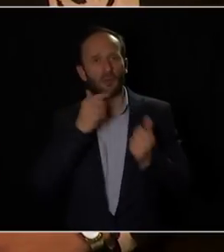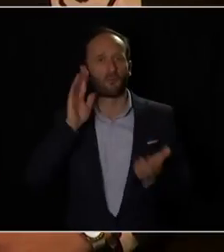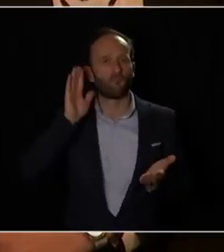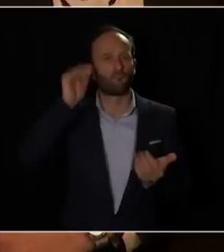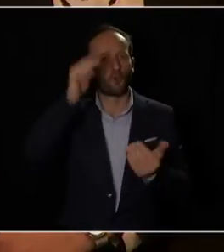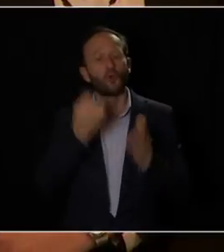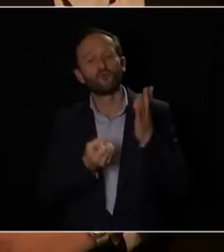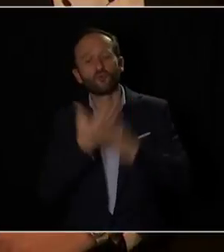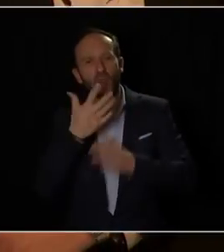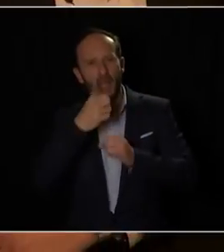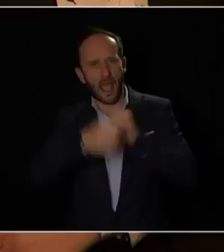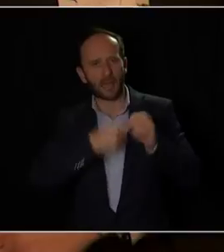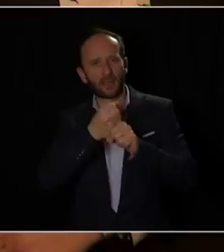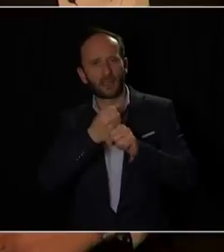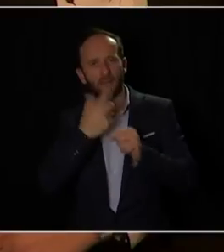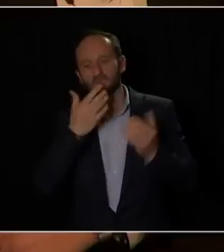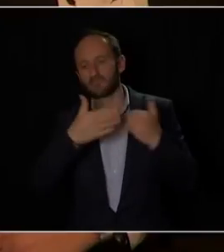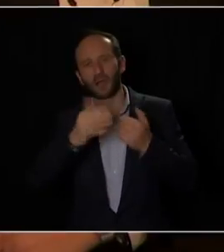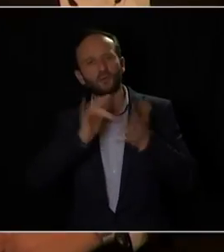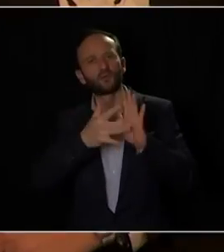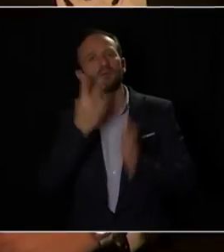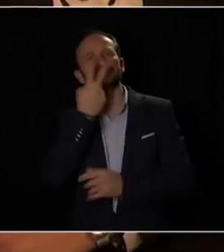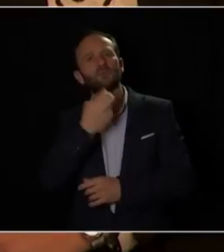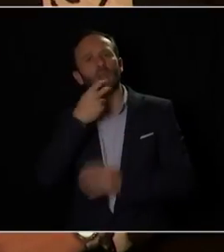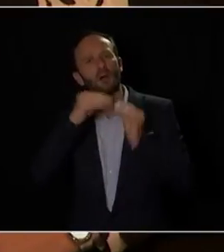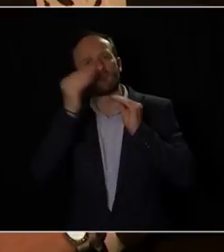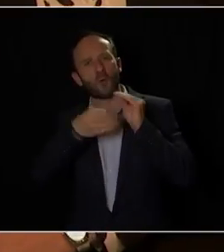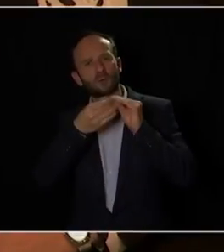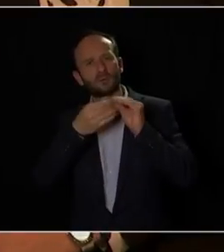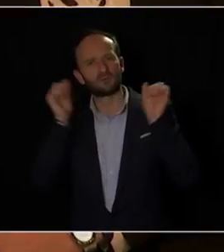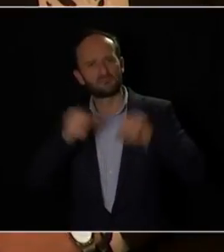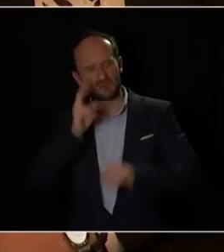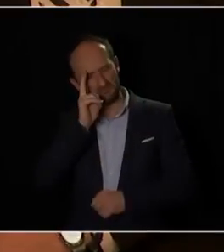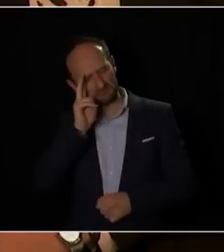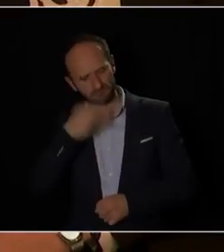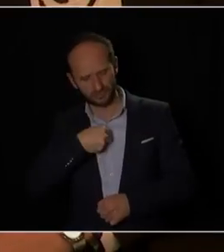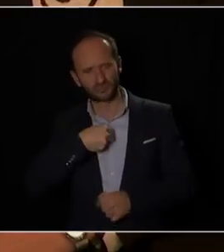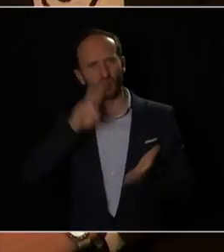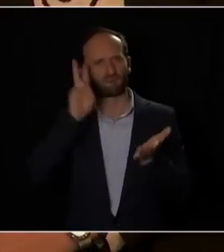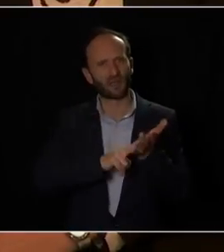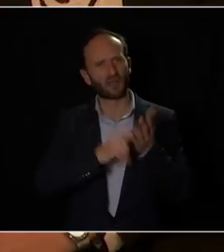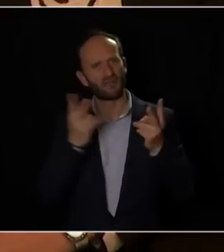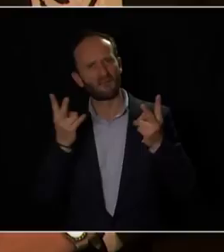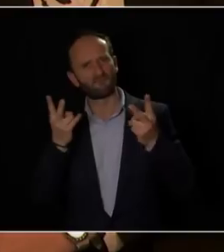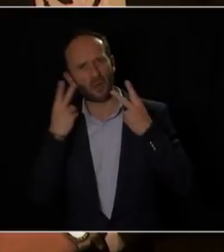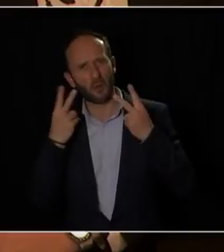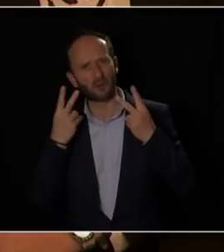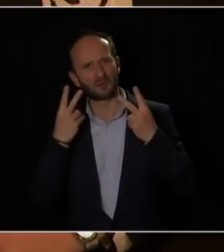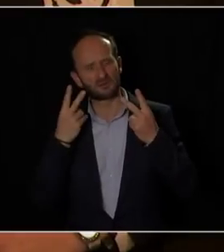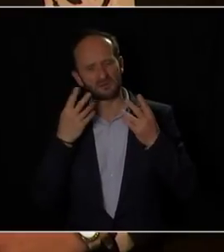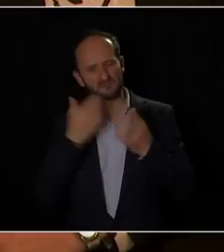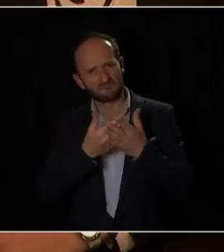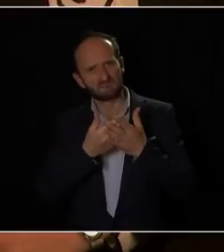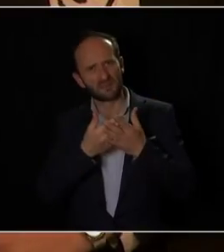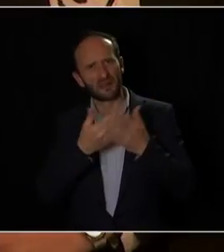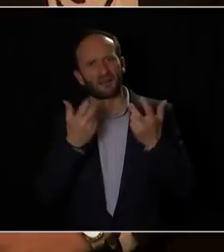année conduise les citoyens du monde à s'interroger sur les vraies valeurs et à leur donner sens. Ces valeurs, elles ont pour